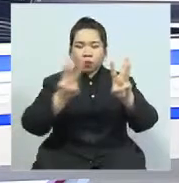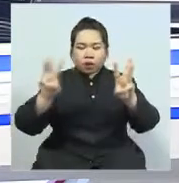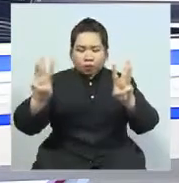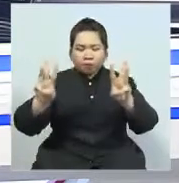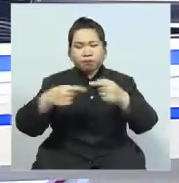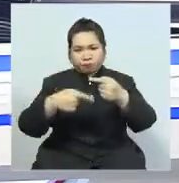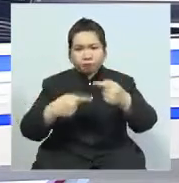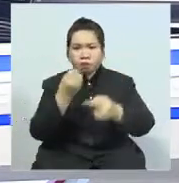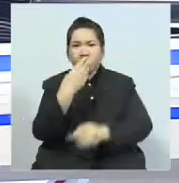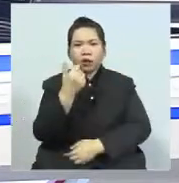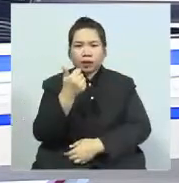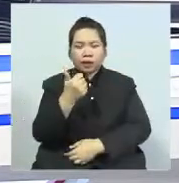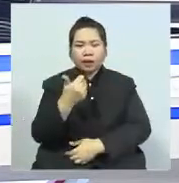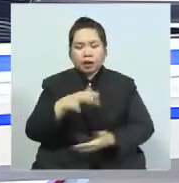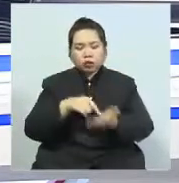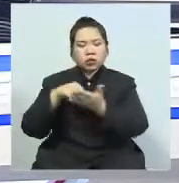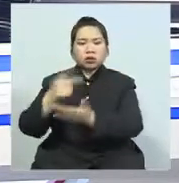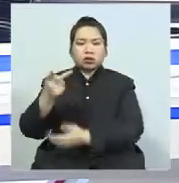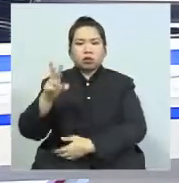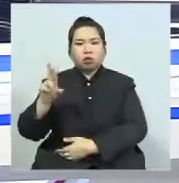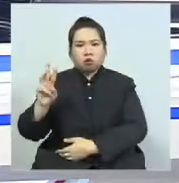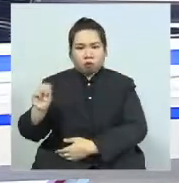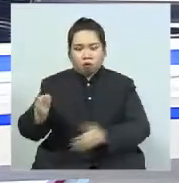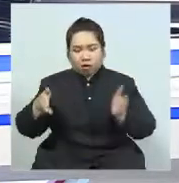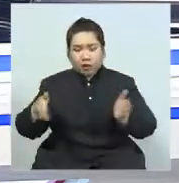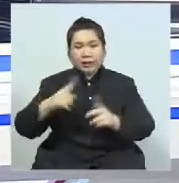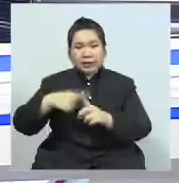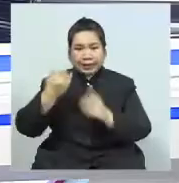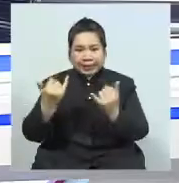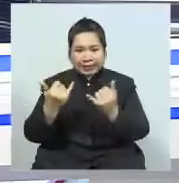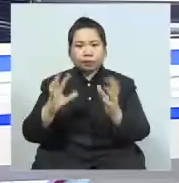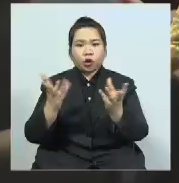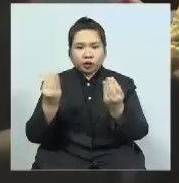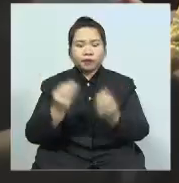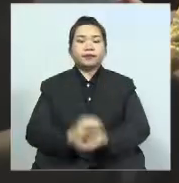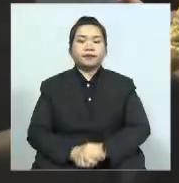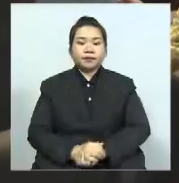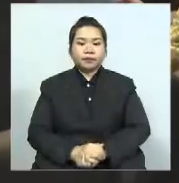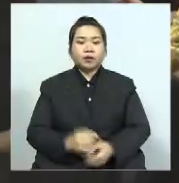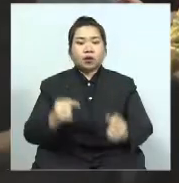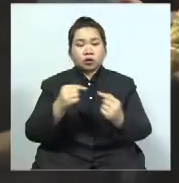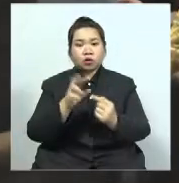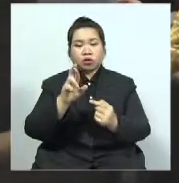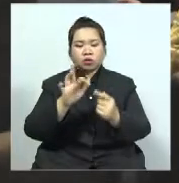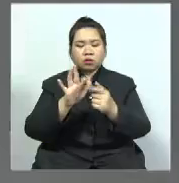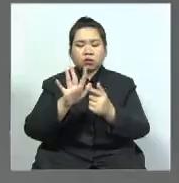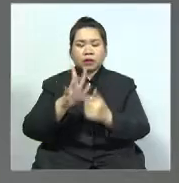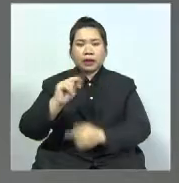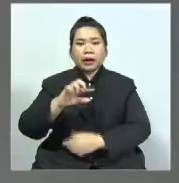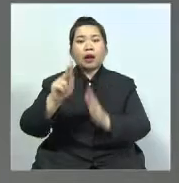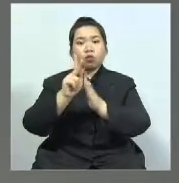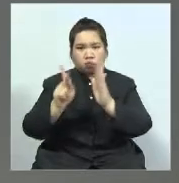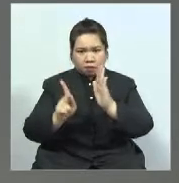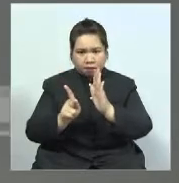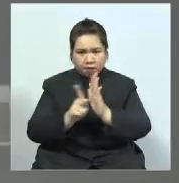จากทั่วภูมิภาคนะคะก่อนที่จะเสนอเข้าครม.ภายในเดือนนี้ด้วยค่ะโดยร่างพรบคู่ชีวิตนะคะหรือว่ากฎ